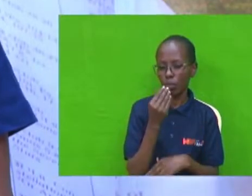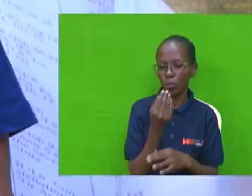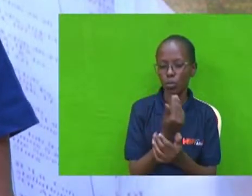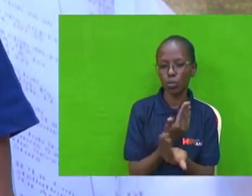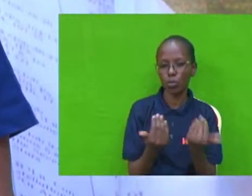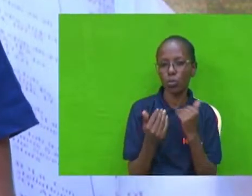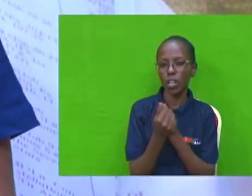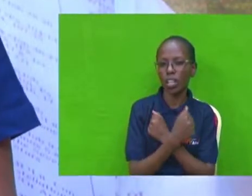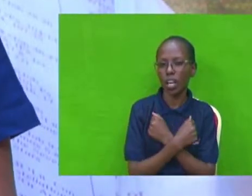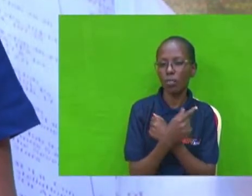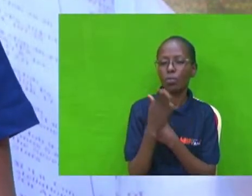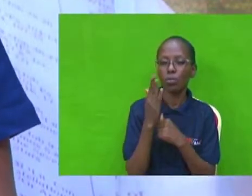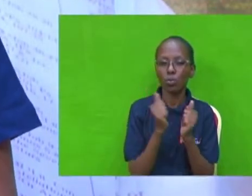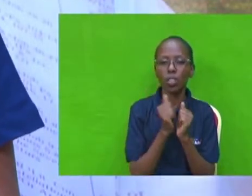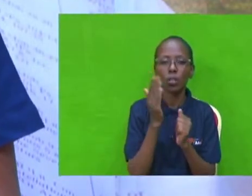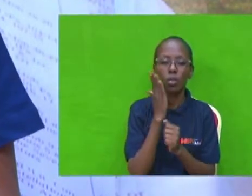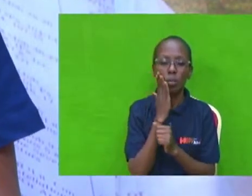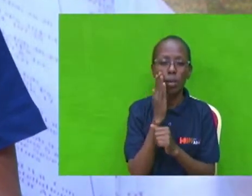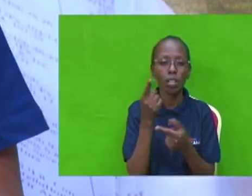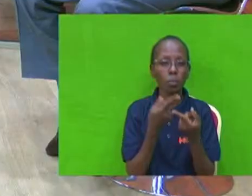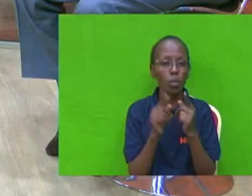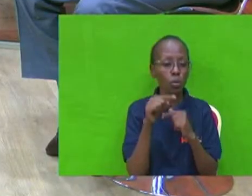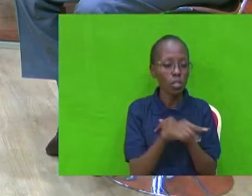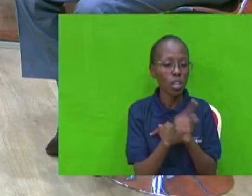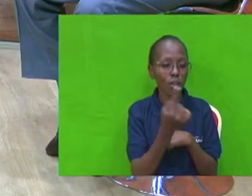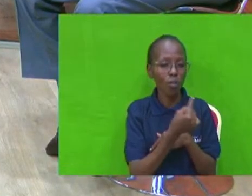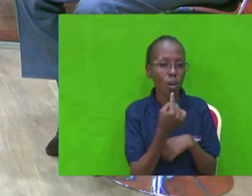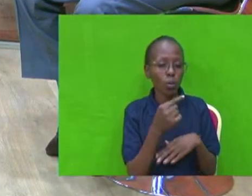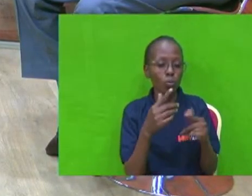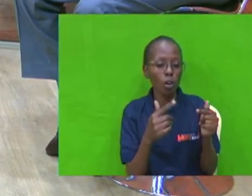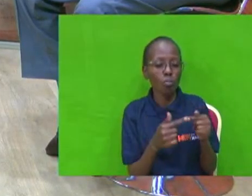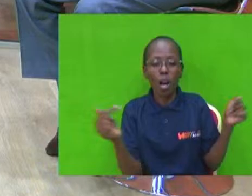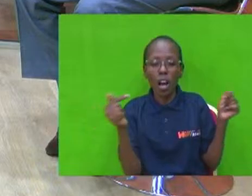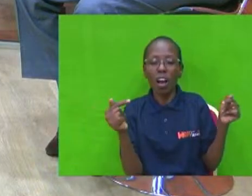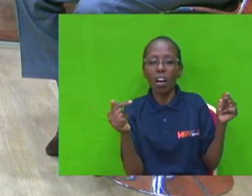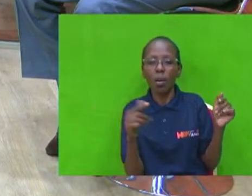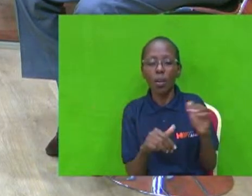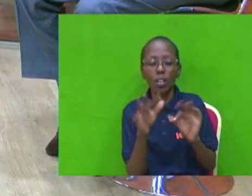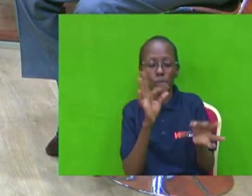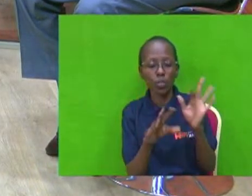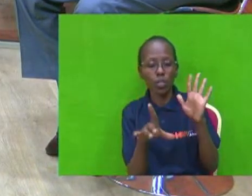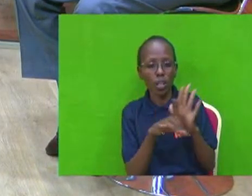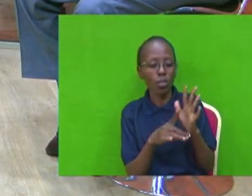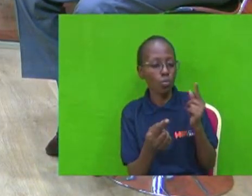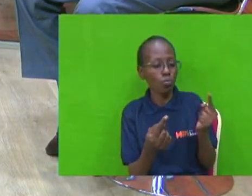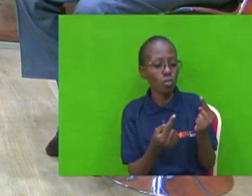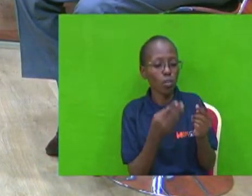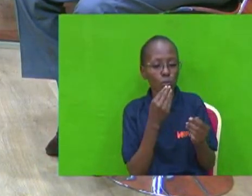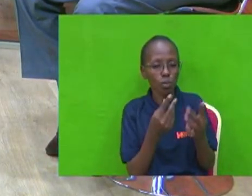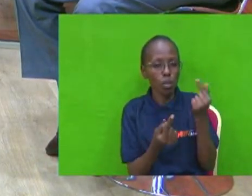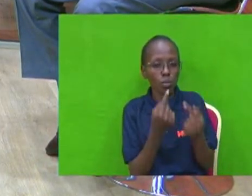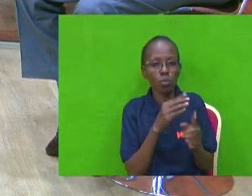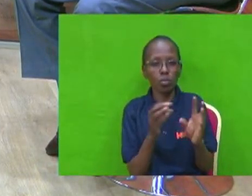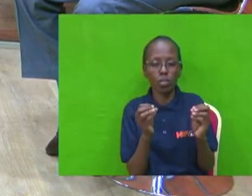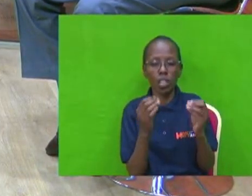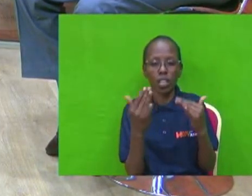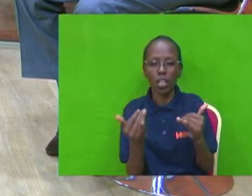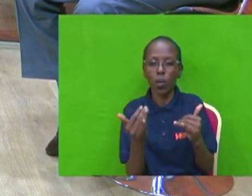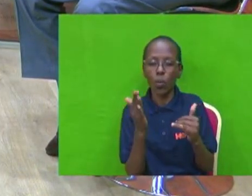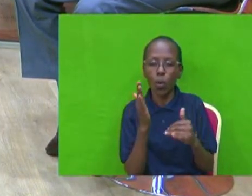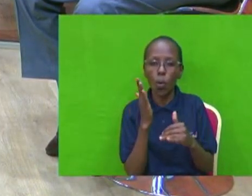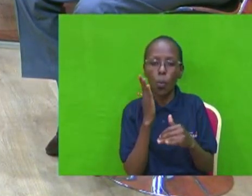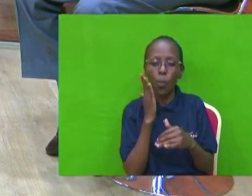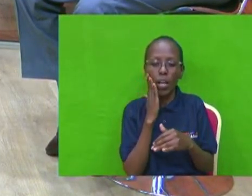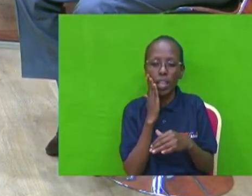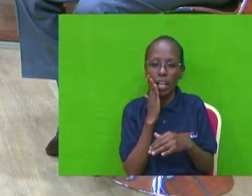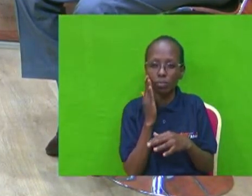na mama. Lakini wewe peke yake umekipiga debe kwa sababu ni amri ya kumi umeweka kwa nyumba, haipikwi kabisa. Inabidi mama ajibe sasa wakati hauko.